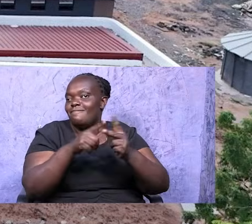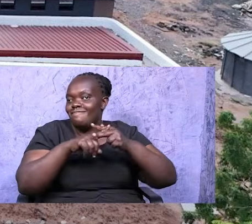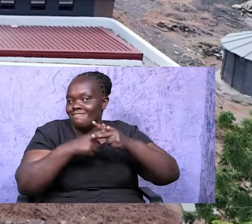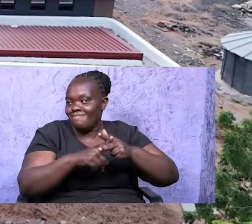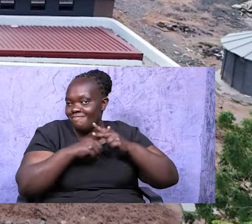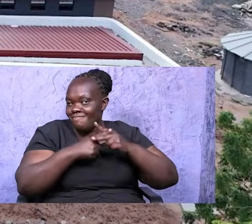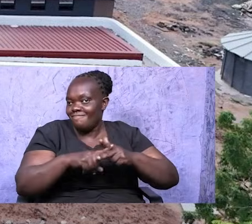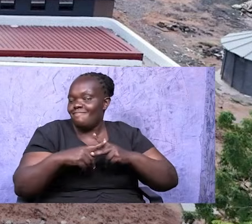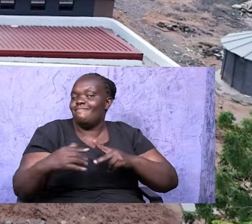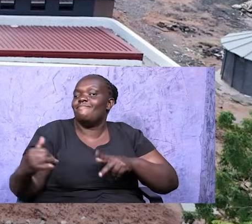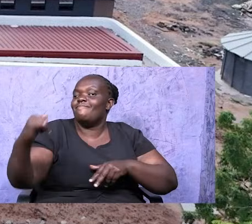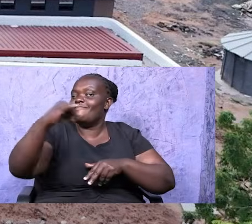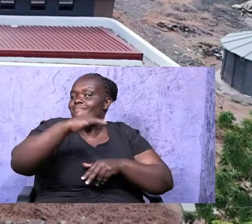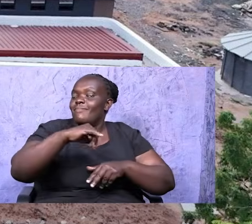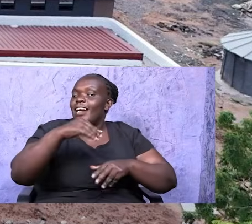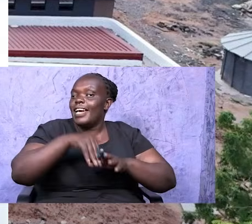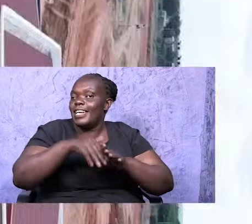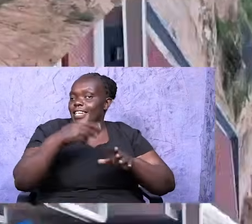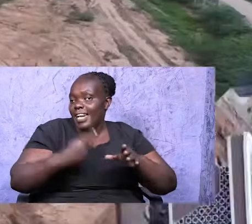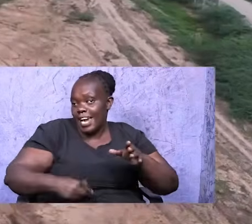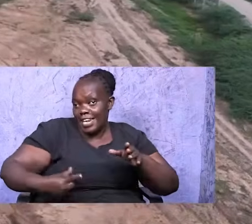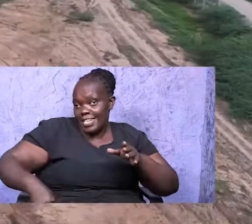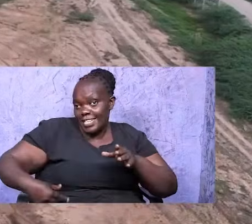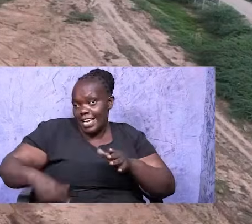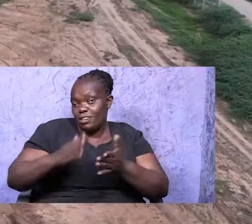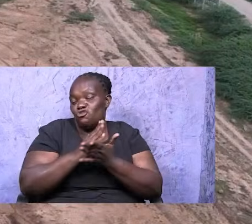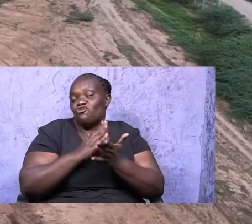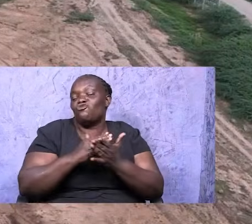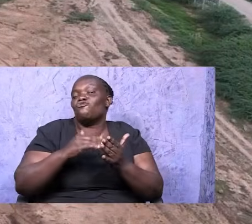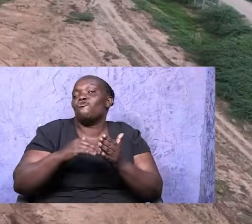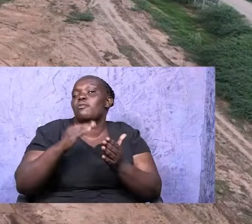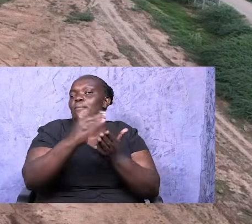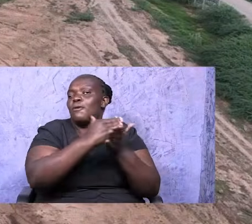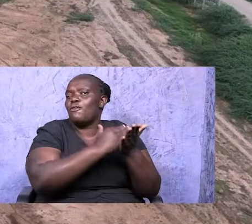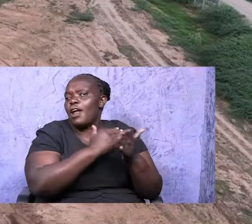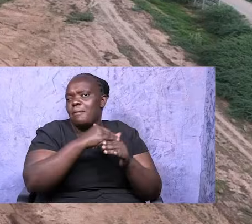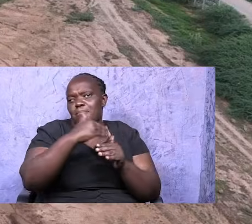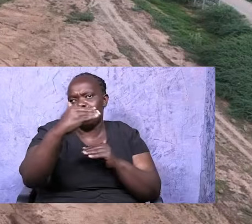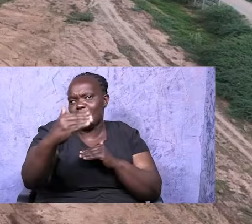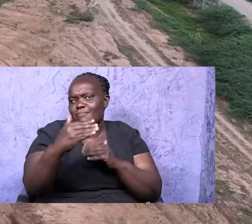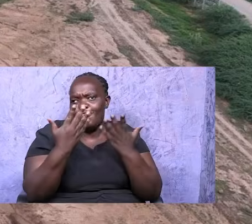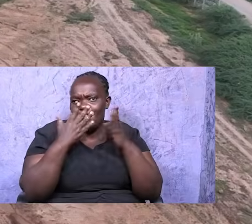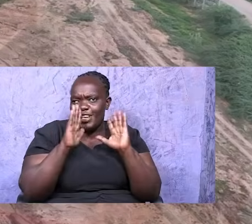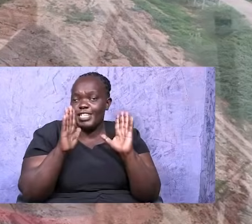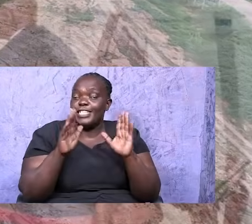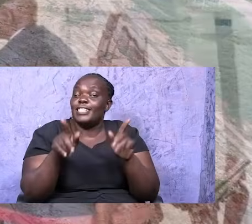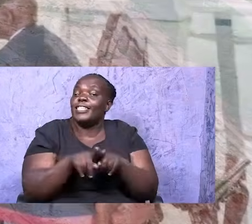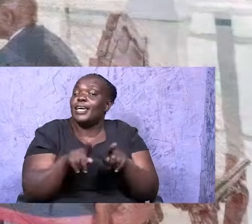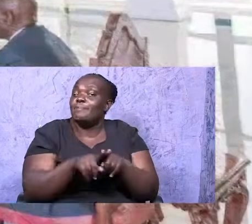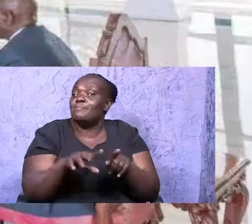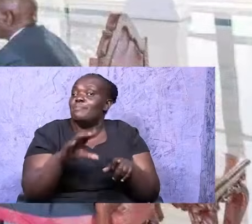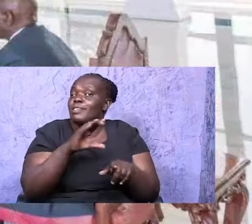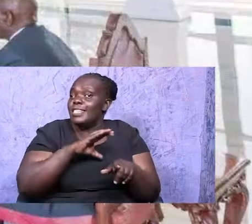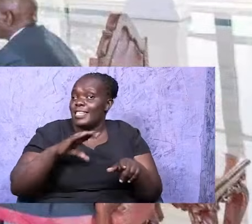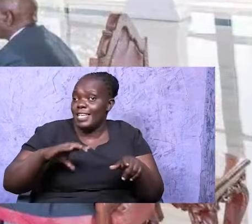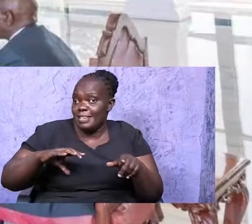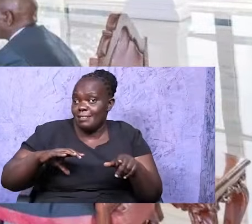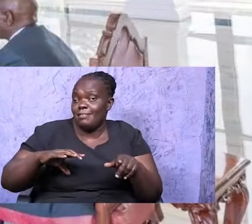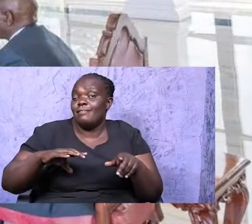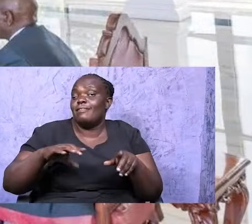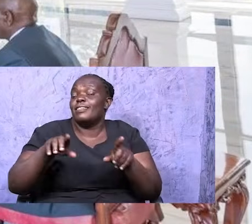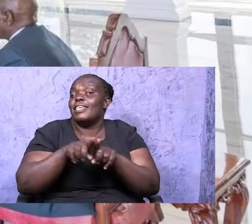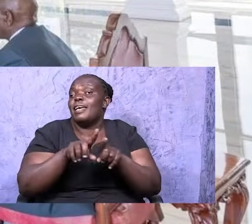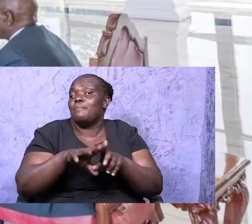wa kiwanja cha ndege cha Garissa akisema kuwa uko mbele ya ratiba. Baraza la